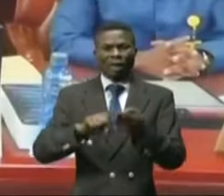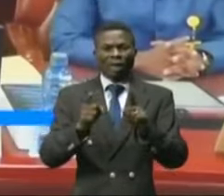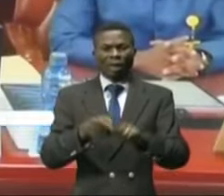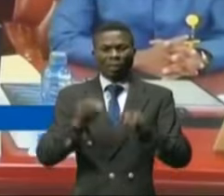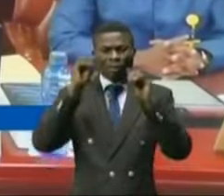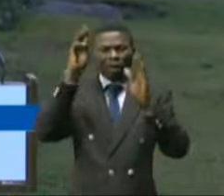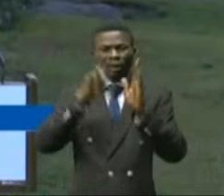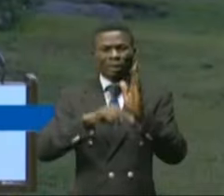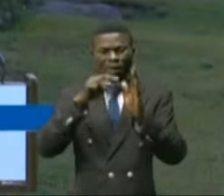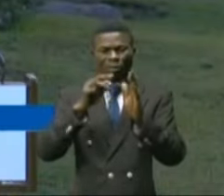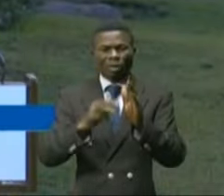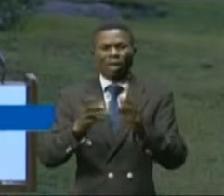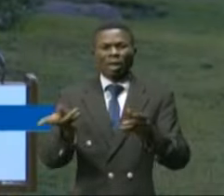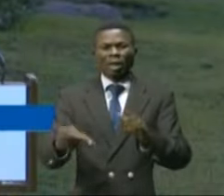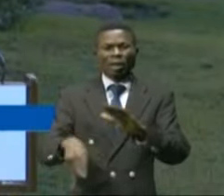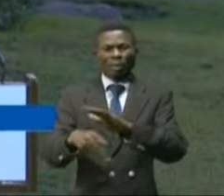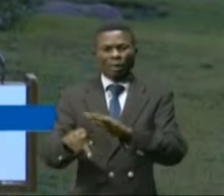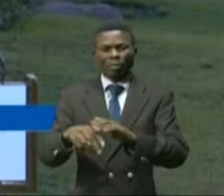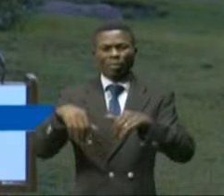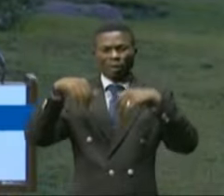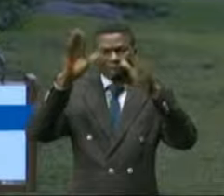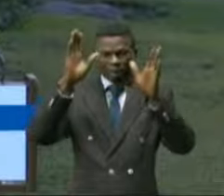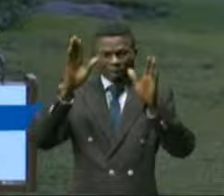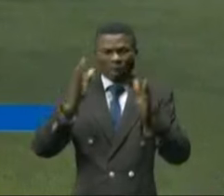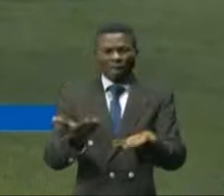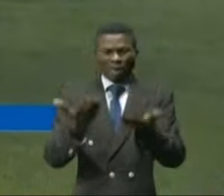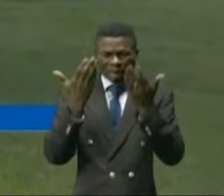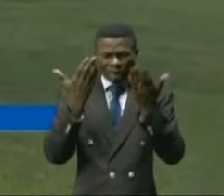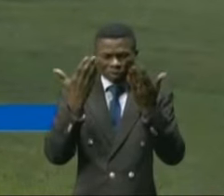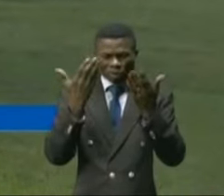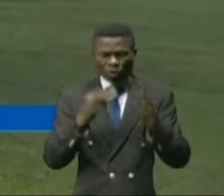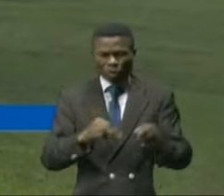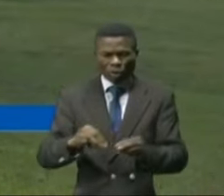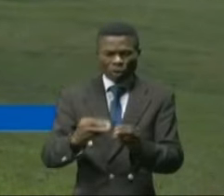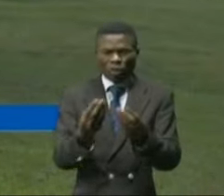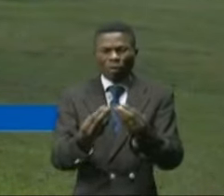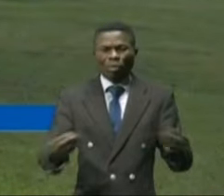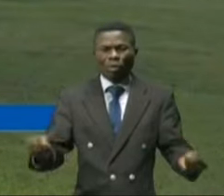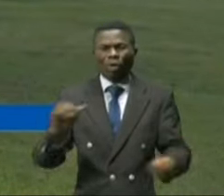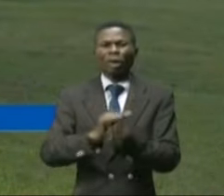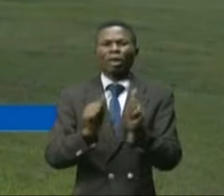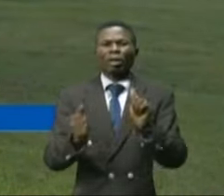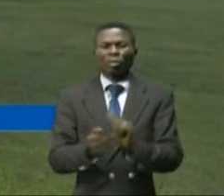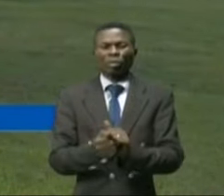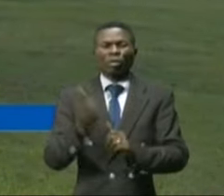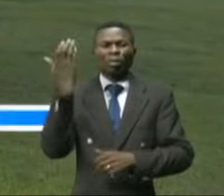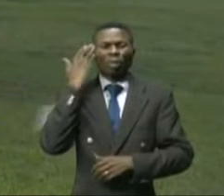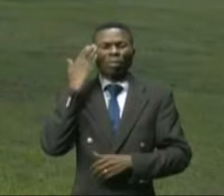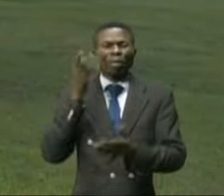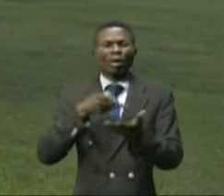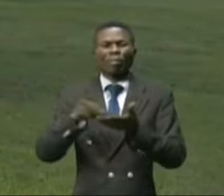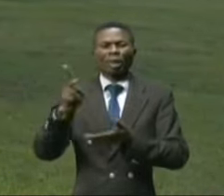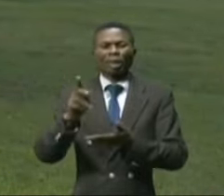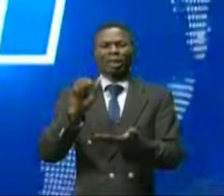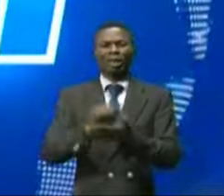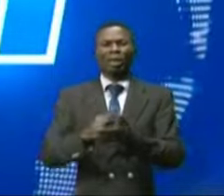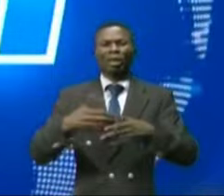secondaire et technique ont été chargés d'étudier la faisabilité de cette volonté exprimée par le gouvernement.